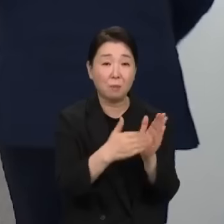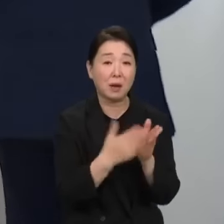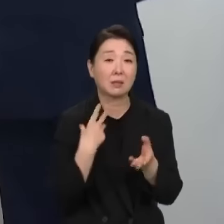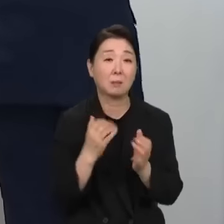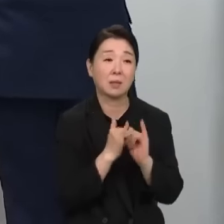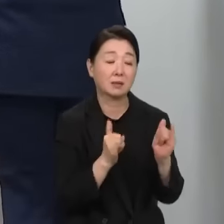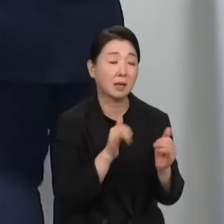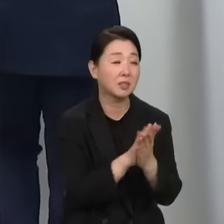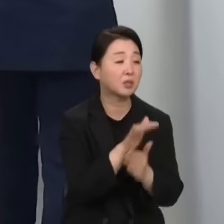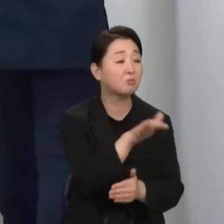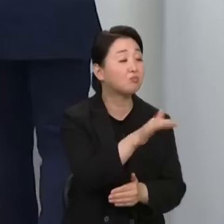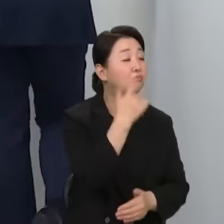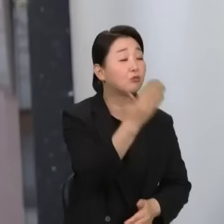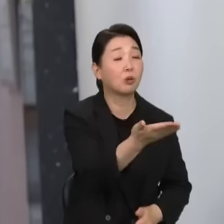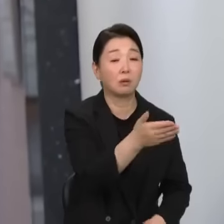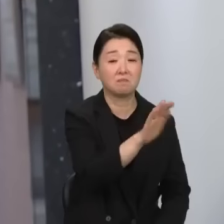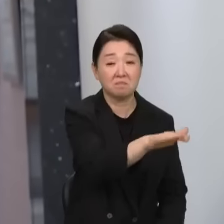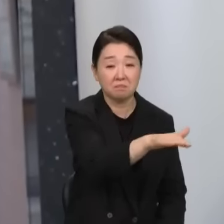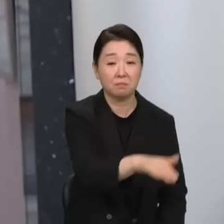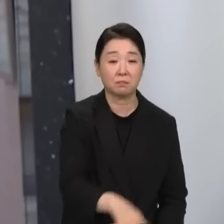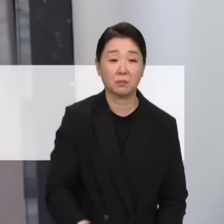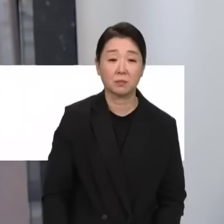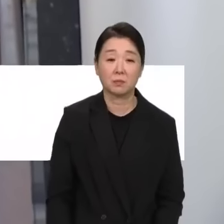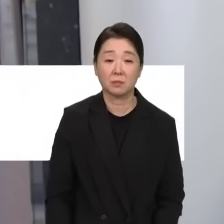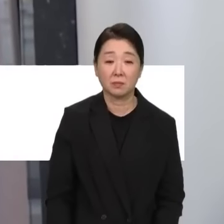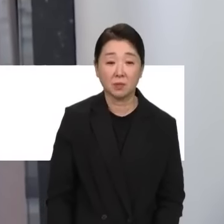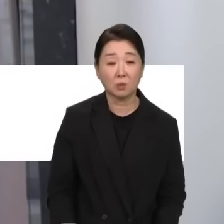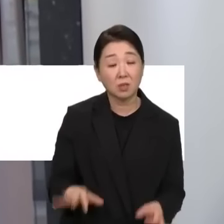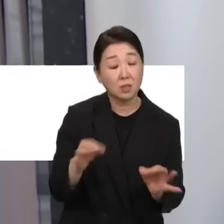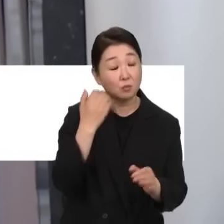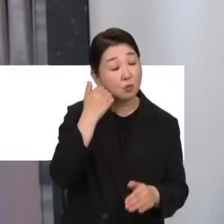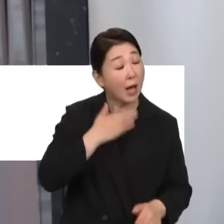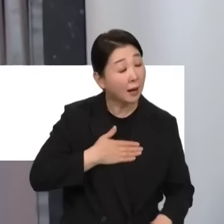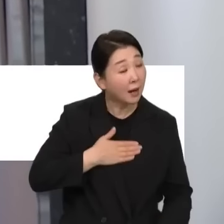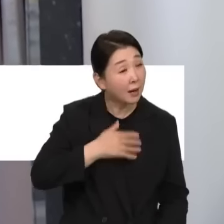담당자에게 직접 물었습니다. 김 씨 기억나세요?